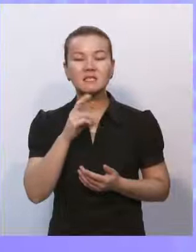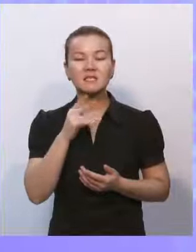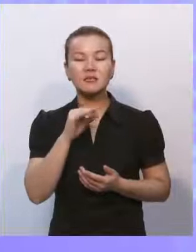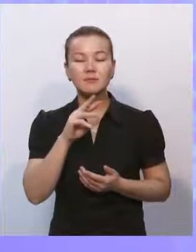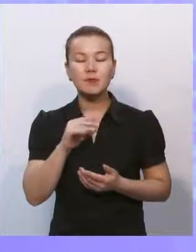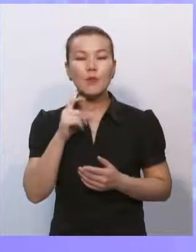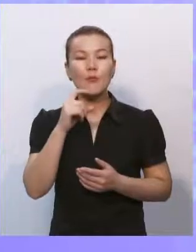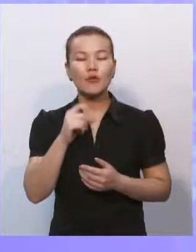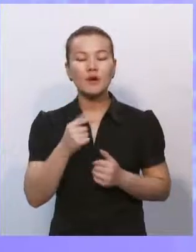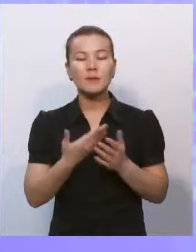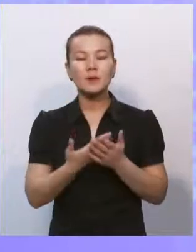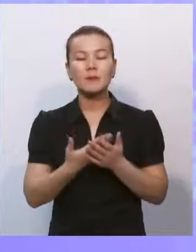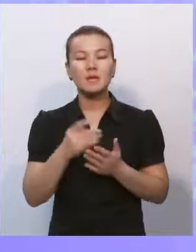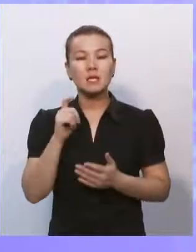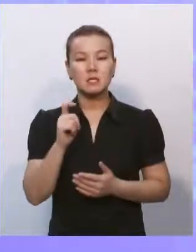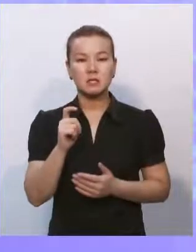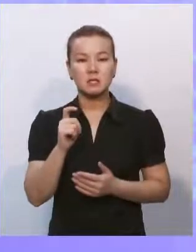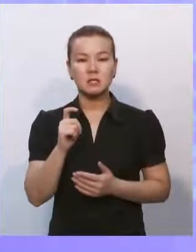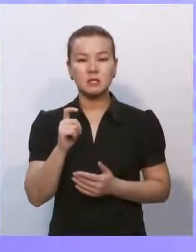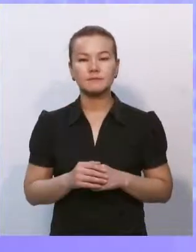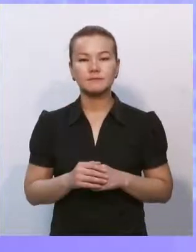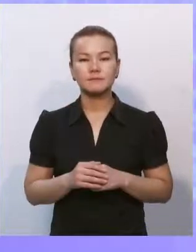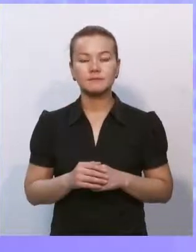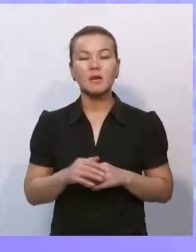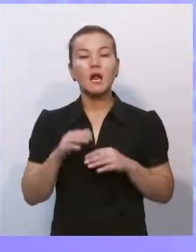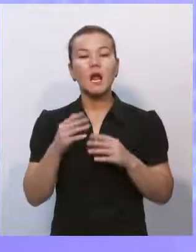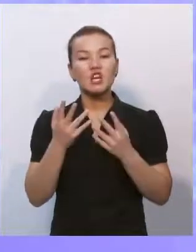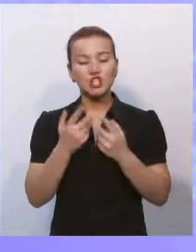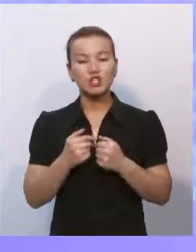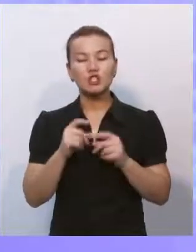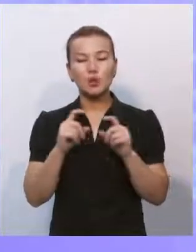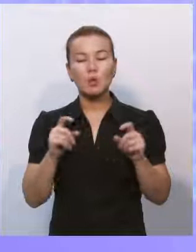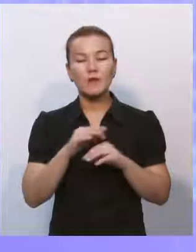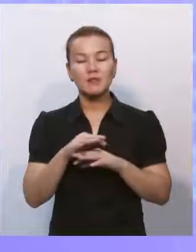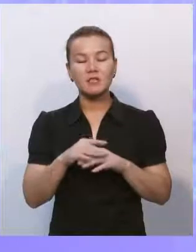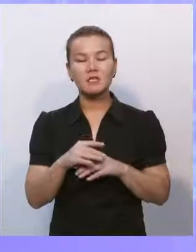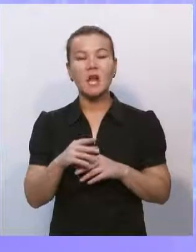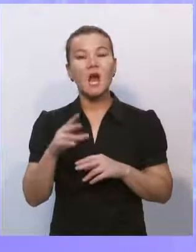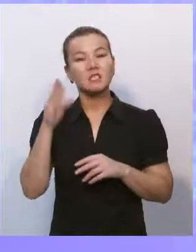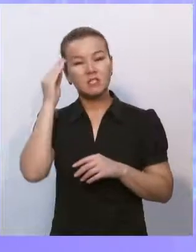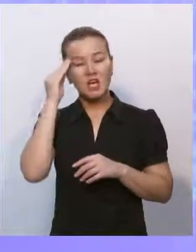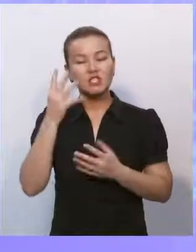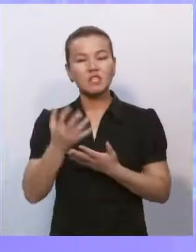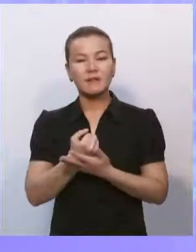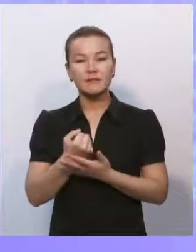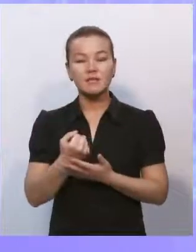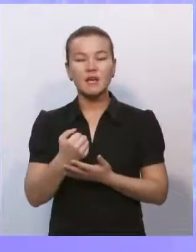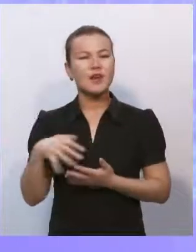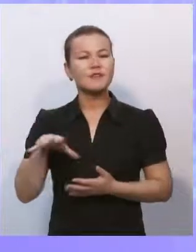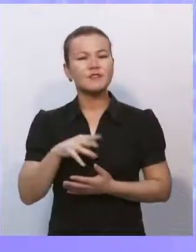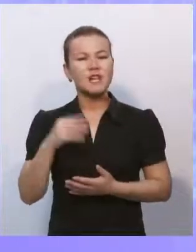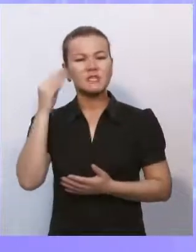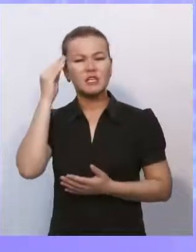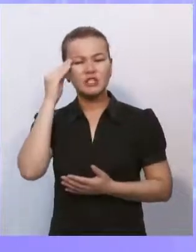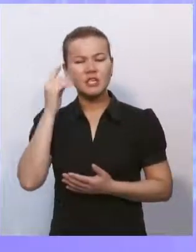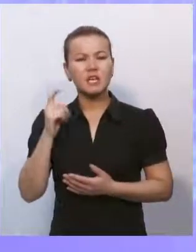вами например x решить уравнение значит найти все значения